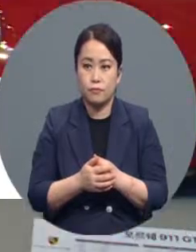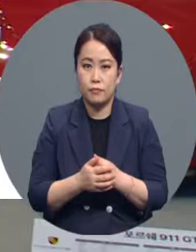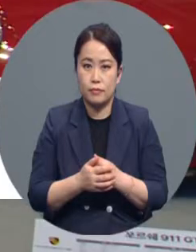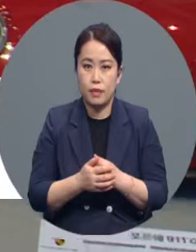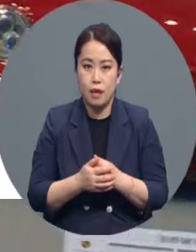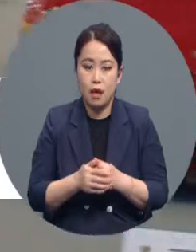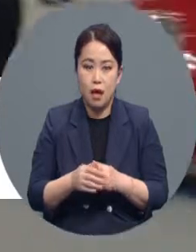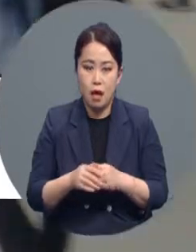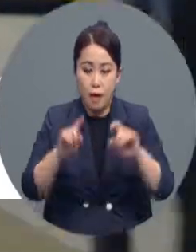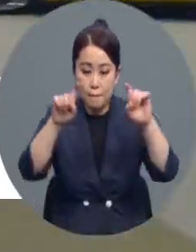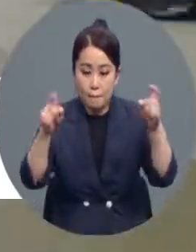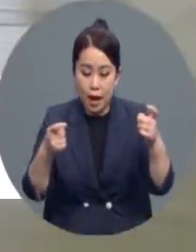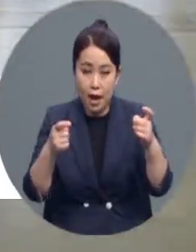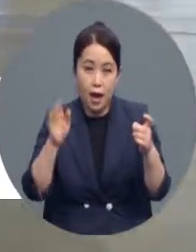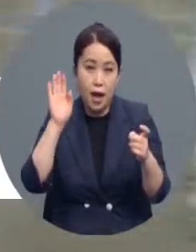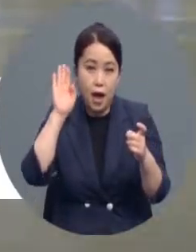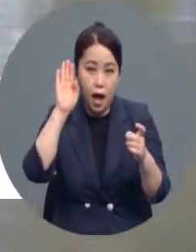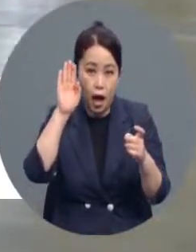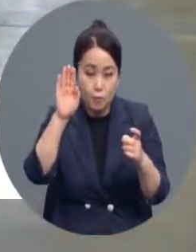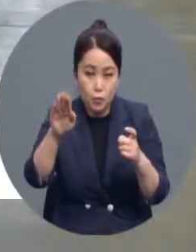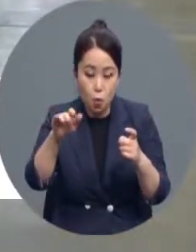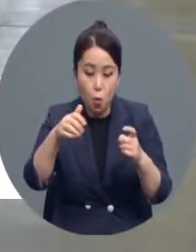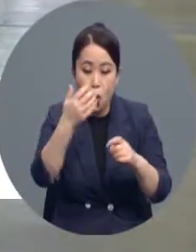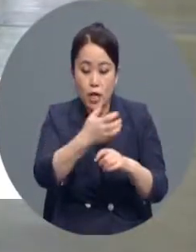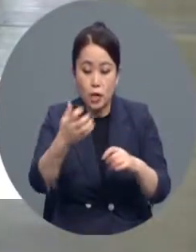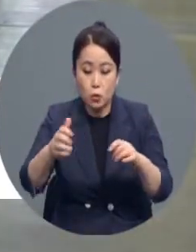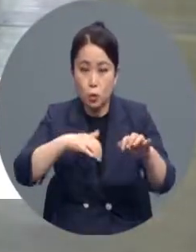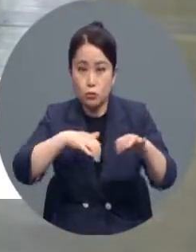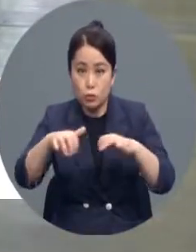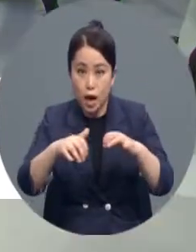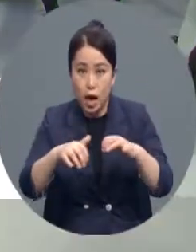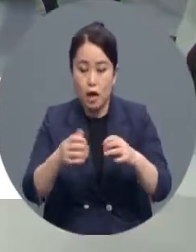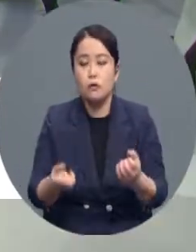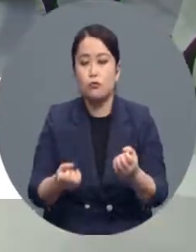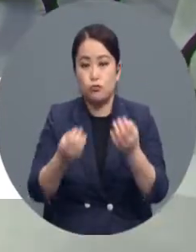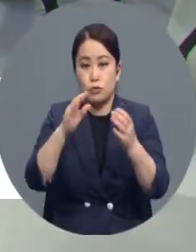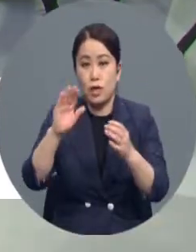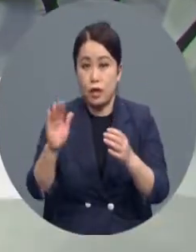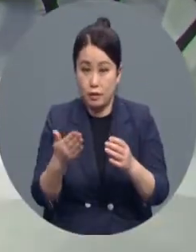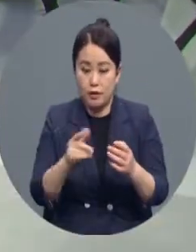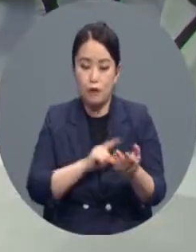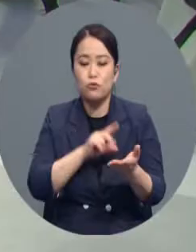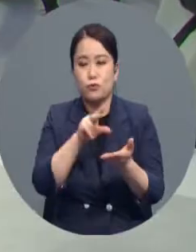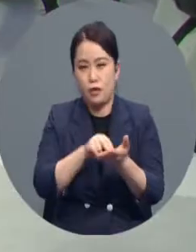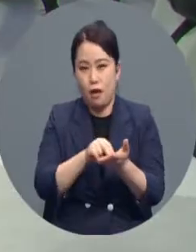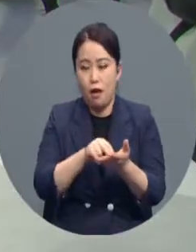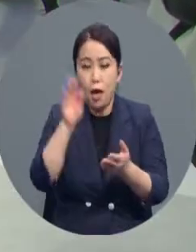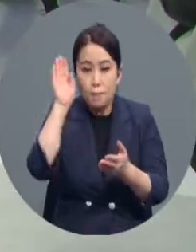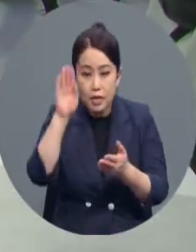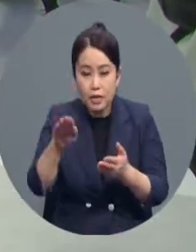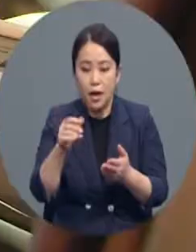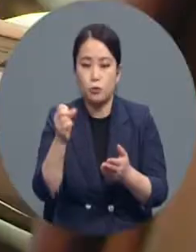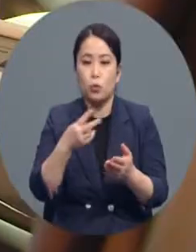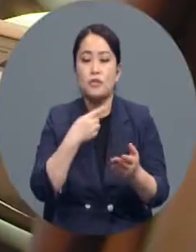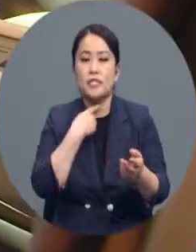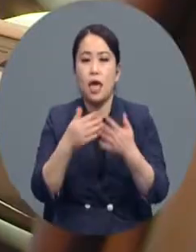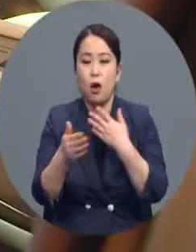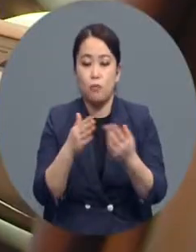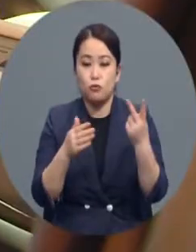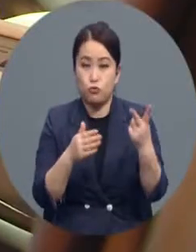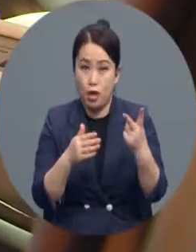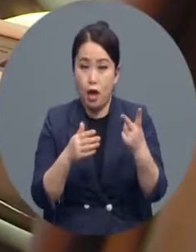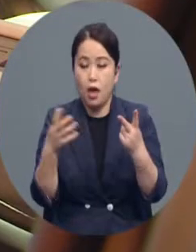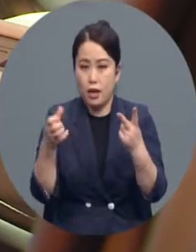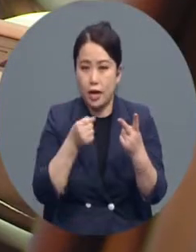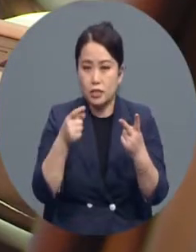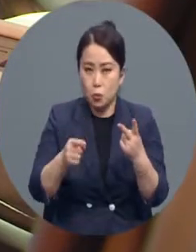넥스트 모빌리티 축제가 되다. 10회째를 맞는 부산 모터쇼의 주제입니다. 미래와 체험 두 개의 열쇠말로 이번